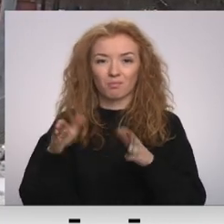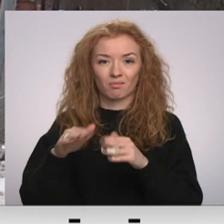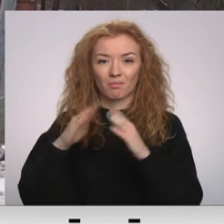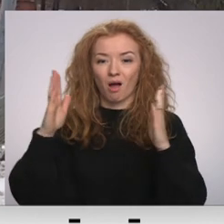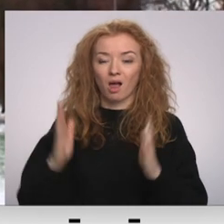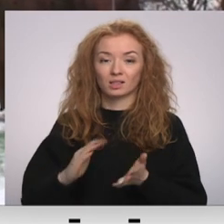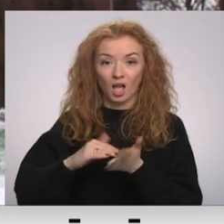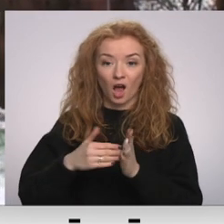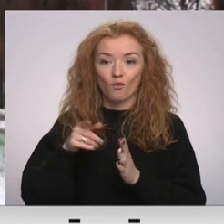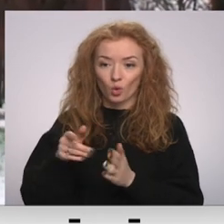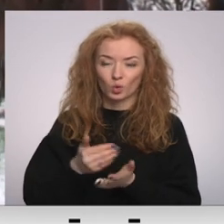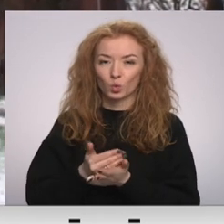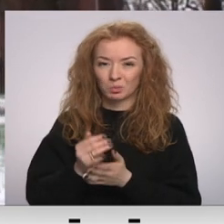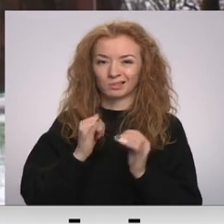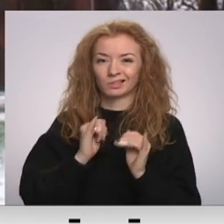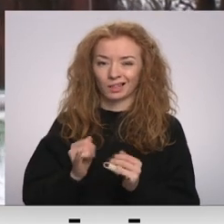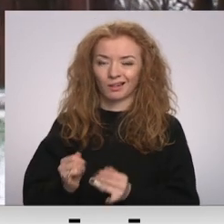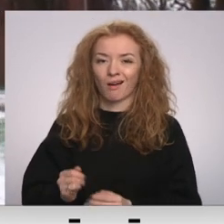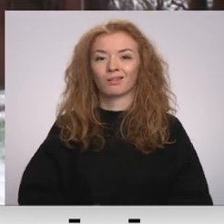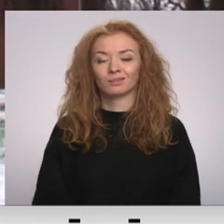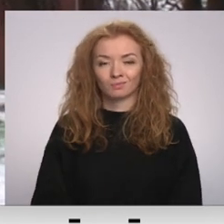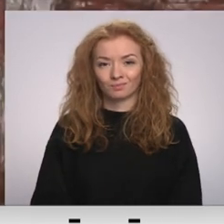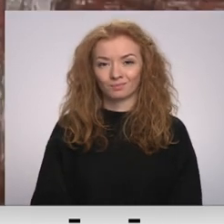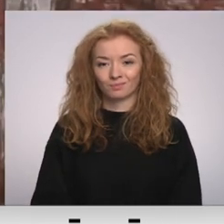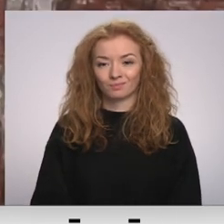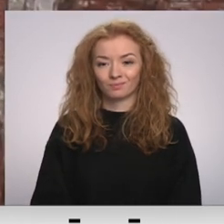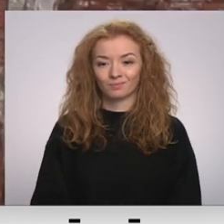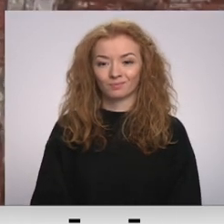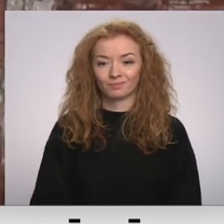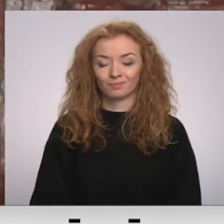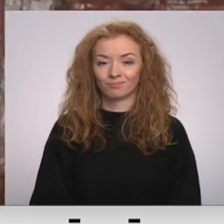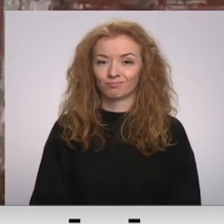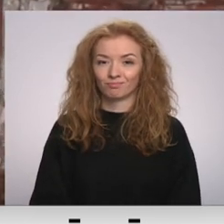māju stāvoklis turpina pasliktināties. Ines Ķester, Aigars Brečs, TV Kurzeme.